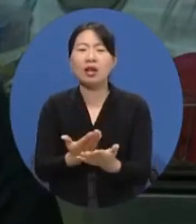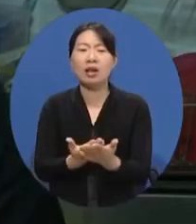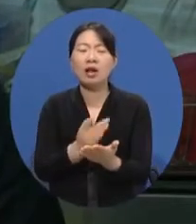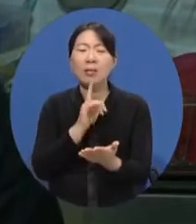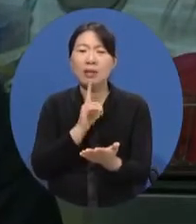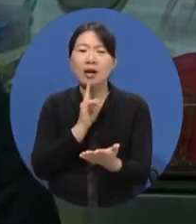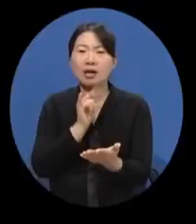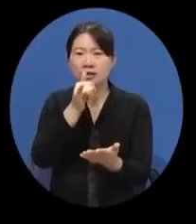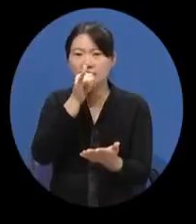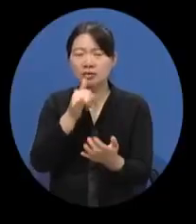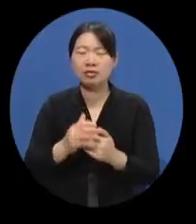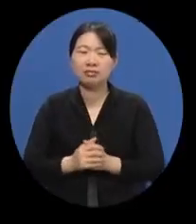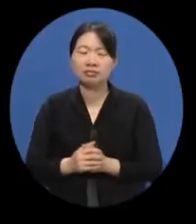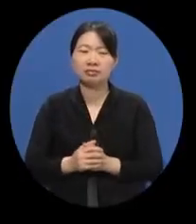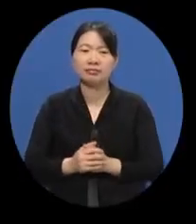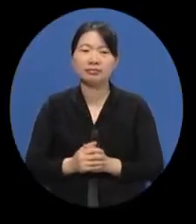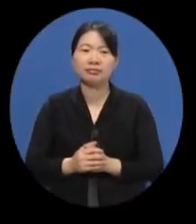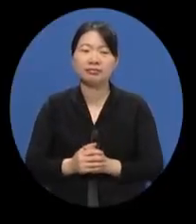경우가 되게 많아요.